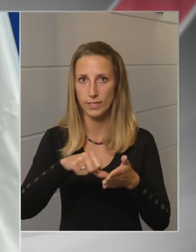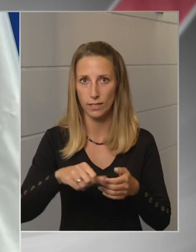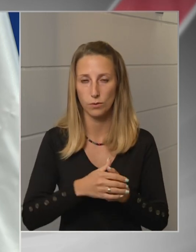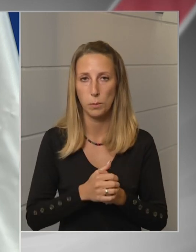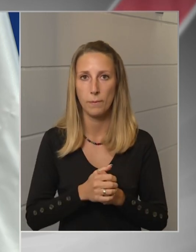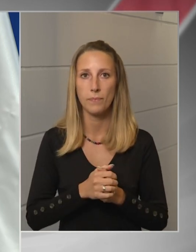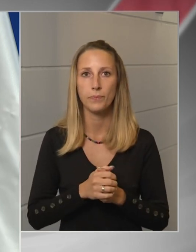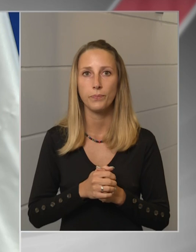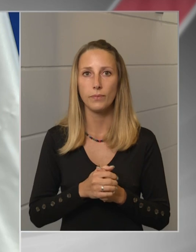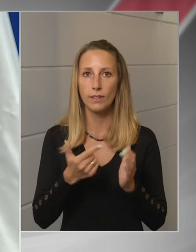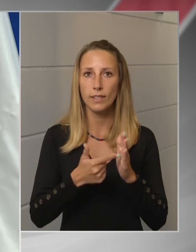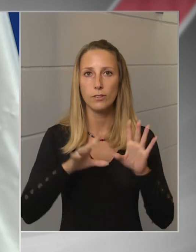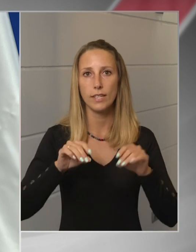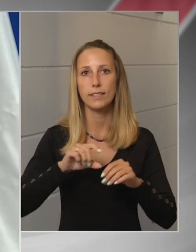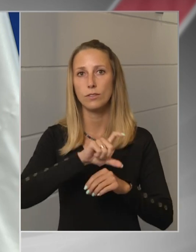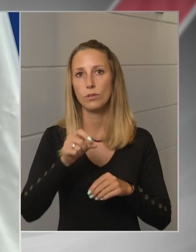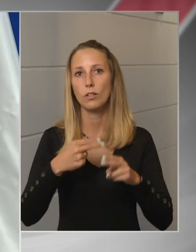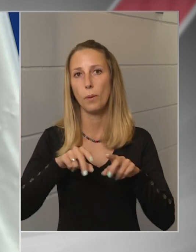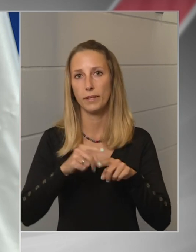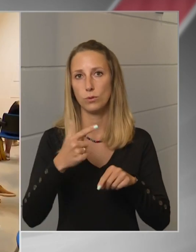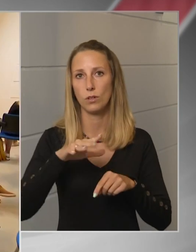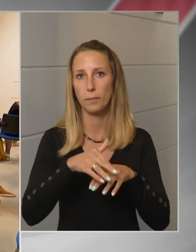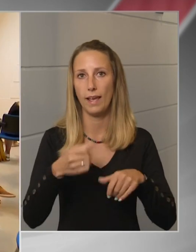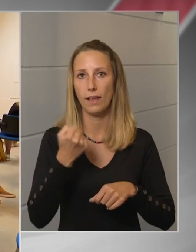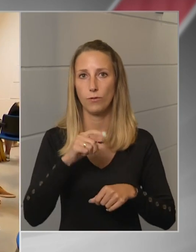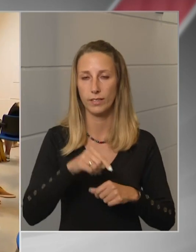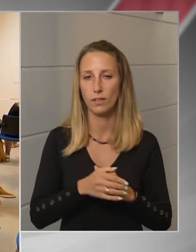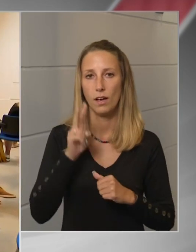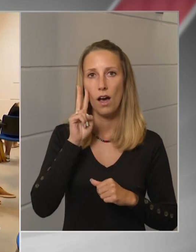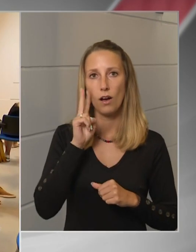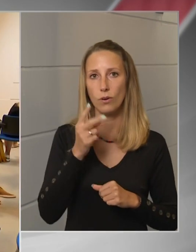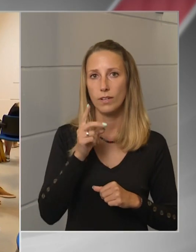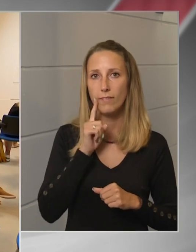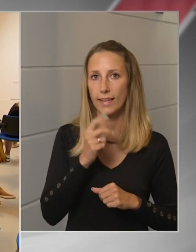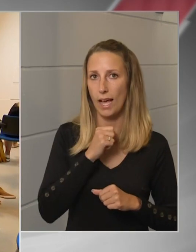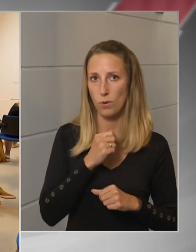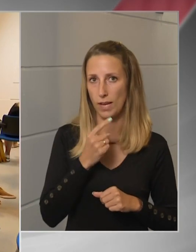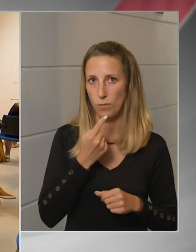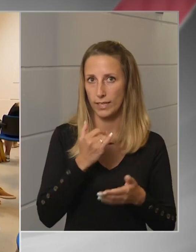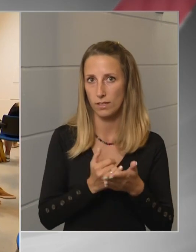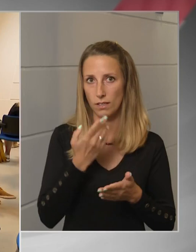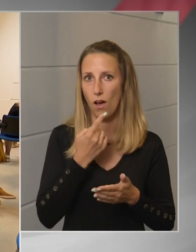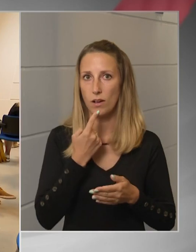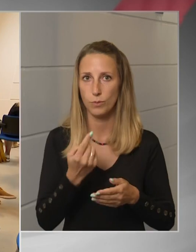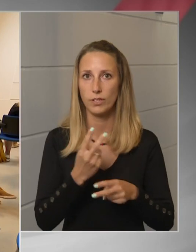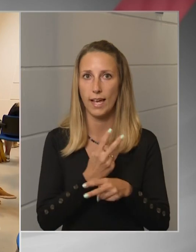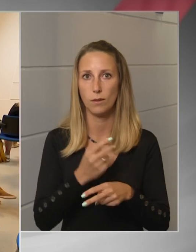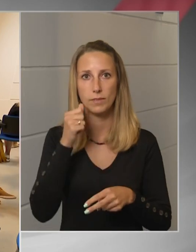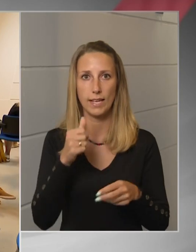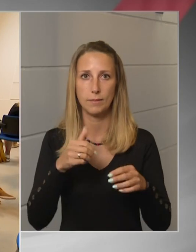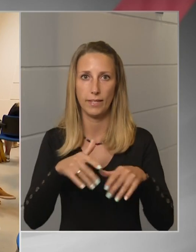és 210 óta több mint 25 milliárd forintot kaptak. Akkor Iványi Gábor nem mond igazat, amikor azt mondja, hogy az állam 100 milliókkal tartozik nekik?